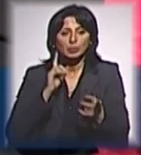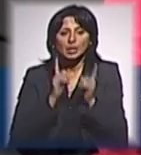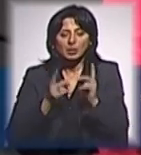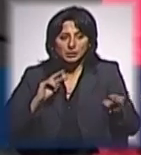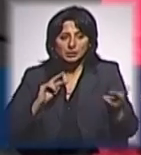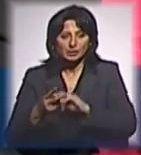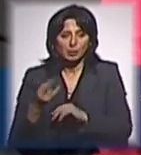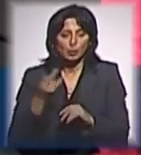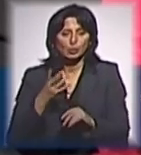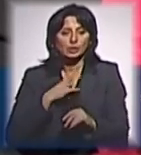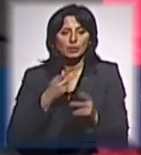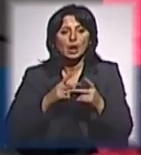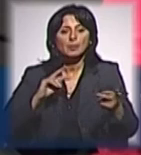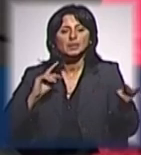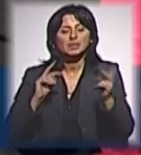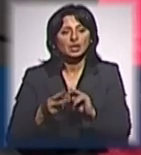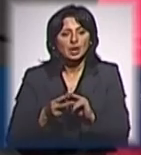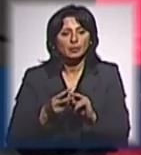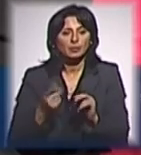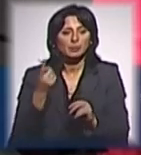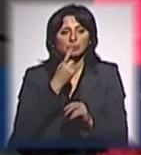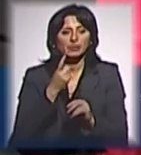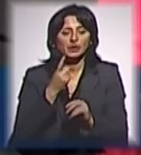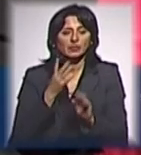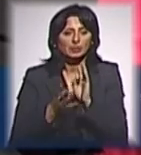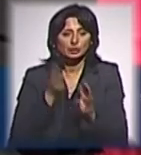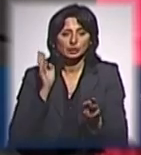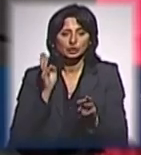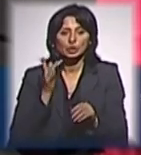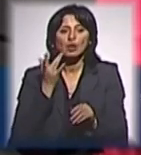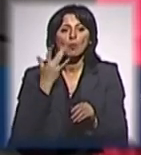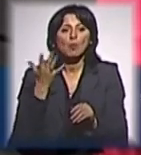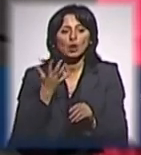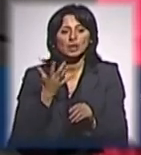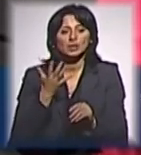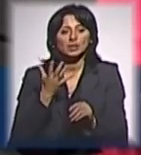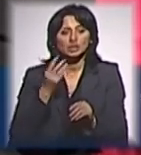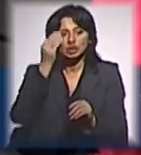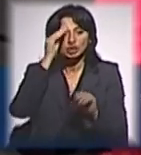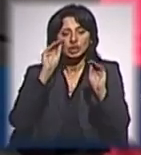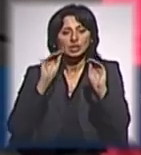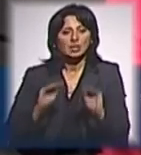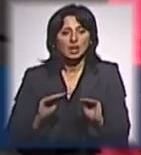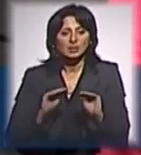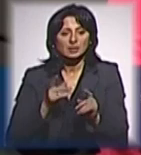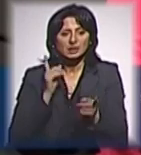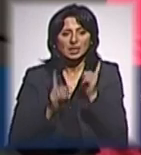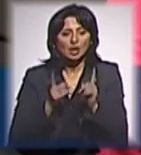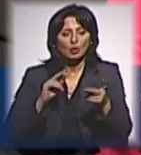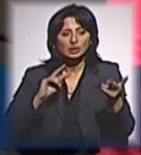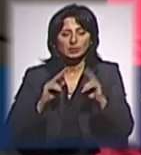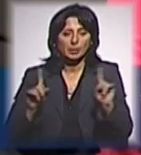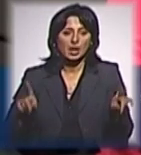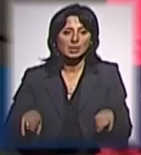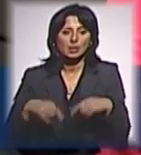რეალური ცვლილებები. ამ ცვლილებებისათვის და უპირველეს ყოვლისა პოლიტიკაში შინაარსობრივი და რეალური